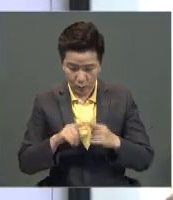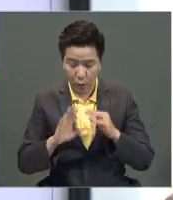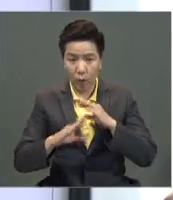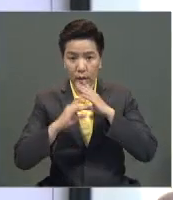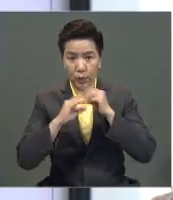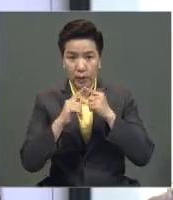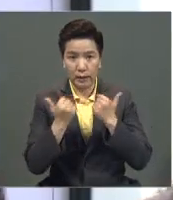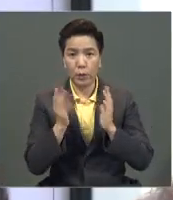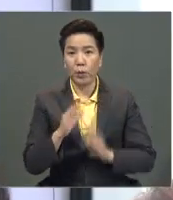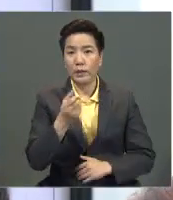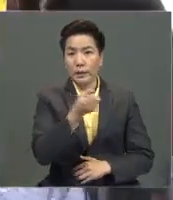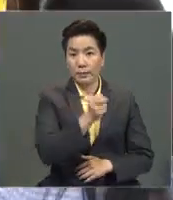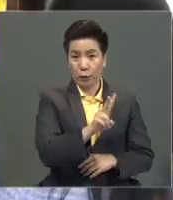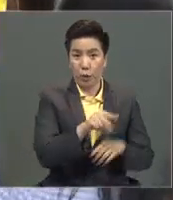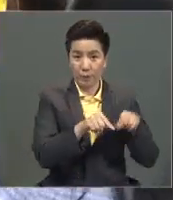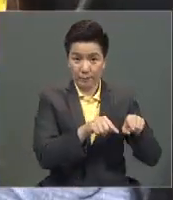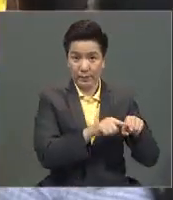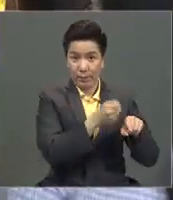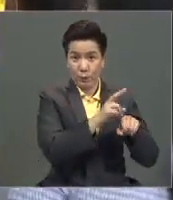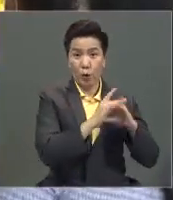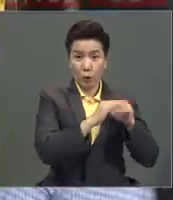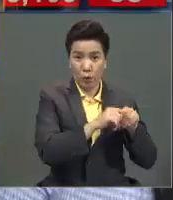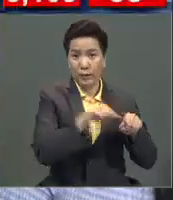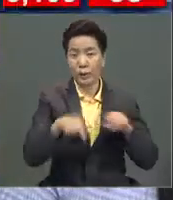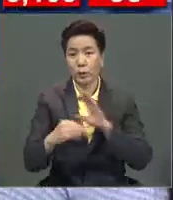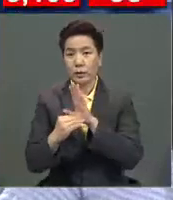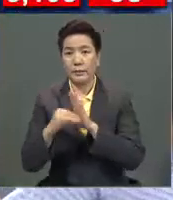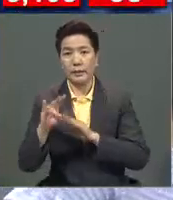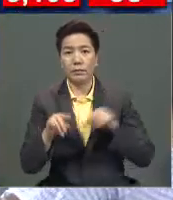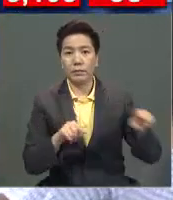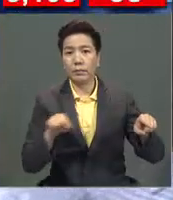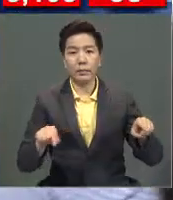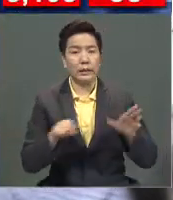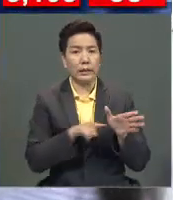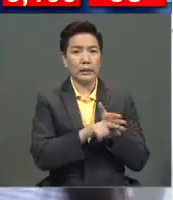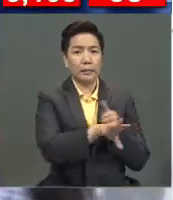ก็อาจจะต้องมาศึกษาว่าถ้าเกิดพบอีกเนี่ยอาจจะปิดเฉพาะบางสถานที่บางจุดเท่านั้นหรือเปล่าไม่จำเป็นต้องปิดทั้งจังหวัดใช้ผ้าซึ่งเรื่องนี้เดี๋ยวก็จะให้คณะกรรมการโรคติดต่อในจังหวัดนะครับประชุมการแต่ว่าเดี๋ยวจะมาลงรายละเอียดเรื่องนี้ครั้งนึงนะคะมาดูอีกหนึ่งอย่างที่เราก็รายงานกันทุกวันสำหรับการตรวจเชื้อคนที่อยู่ในจังหวัดระยองกับรายงานกันมาต่อเนื่องตรวจการณ์นี้นะคะและผลที่ออกมาก็ยังไม่มีใครติดเชื้อนะคะสักครู่เมื่อสักครู่นี้ท่านโฆษกศปภคุณหมอทวีศิลป์วิษณุโยธินก็ย้ำนะคะว่าสำหรับผู้ที่มีความเสี่ยงสูงในพื้นที่จังหวัดระยอง12คนและในกรุงเทพฯ 7